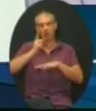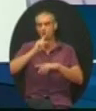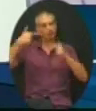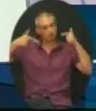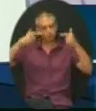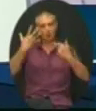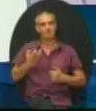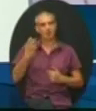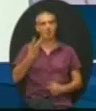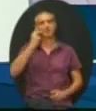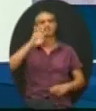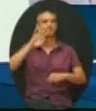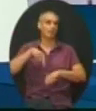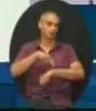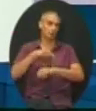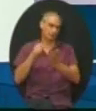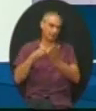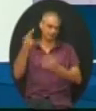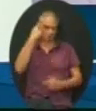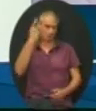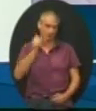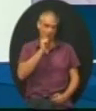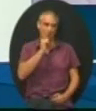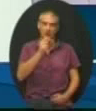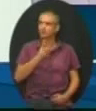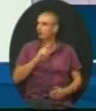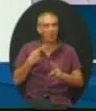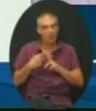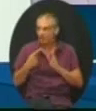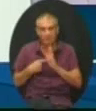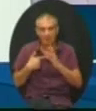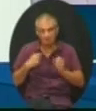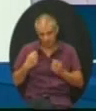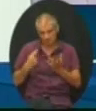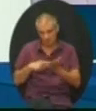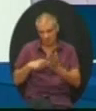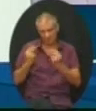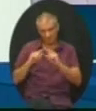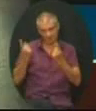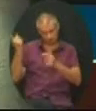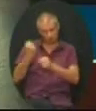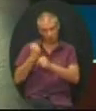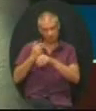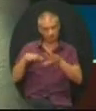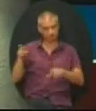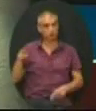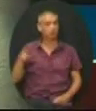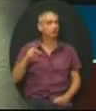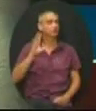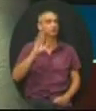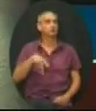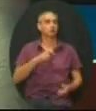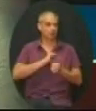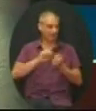עולם ויוקלט 24/7, אני חושב שבגלל זה גם יודעים. לא רק לגבי הביטחון, אלא לגבי דברים אחרים שעושים בשטח. של פעילות ארכיאולוגית.